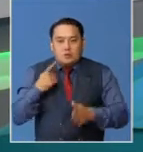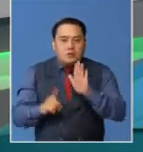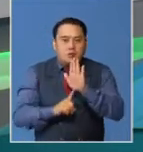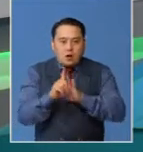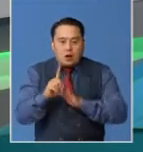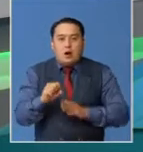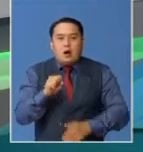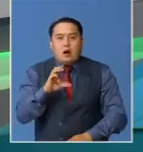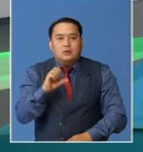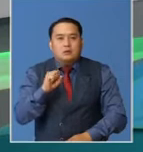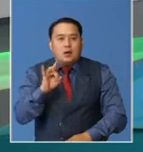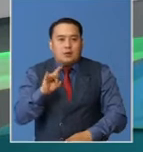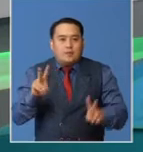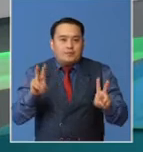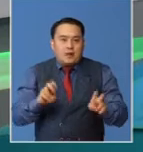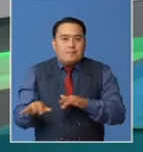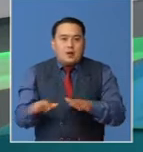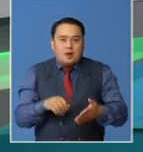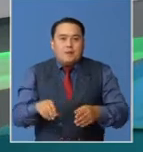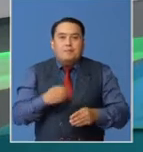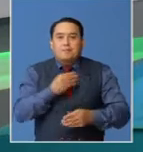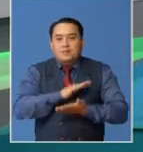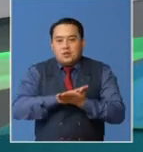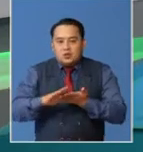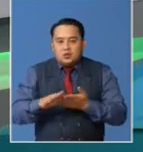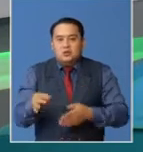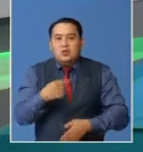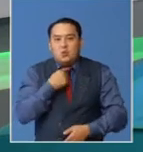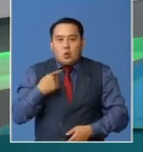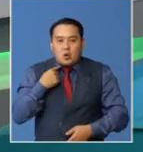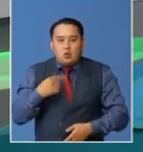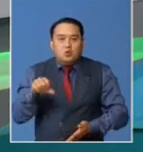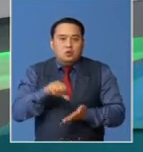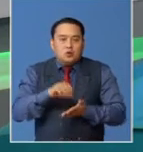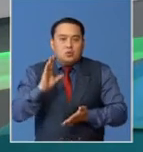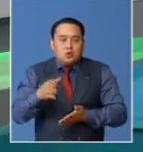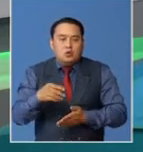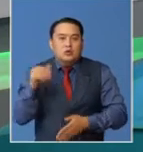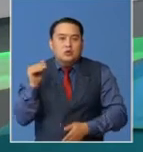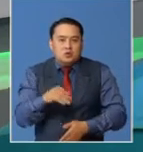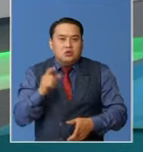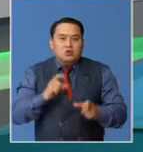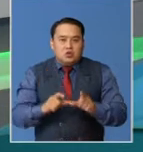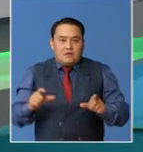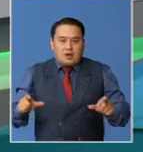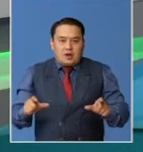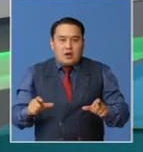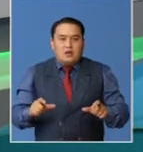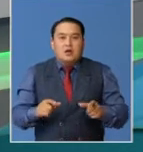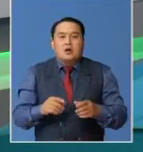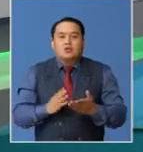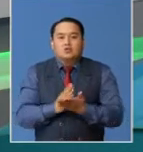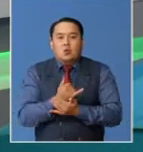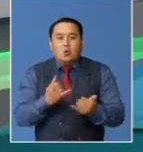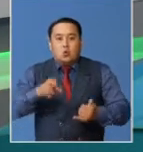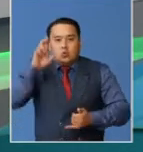стартовала акция «Асар». В мероприятии по санитарной очистке областного центра примут участие около 1000 человек. Это